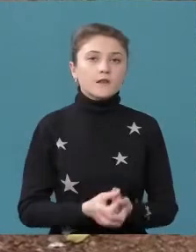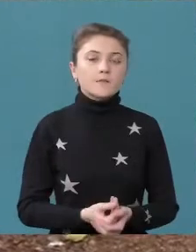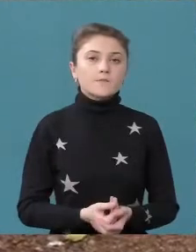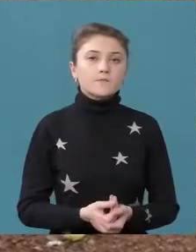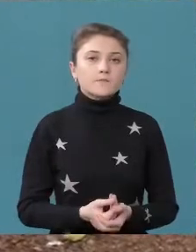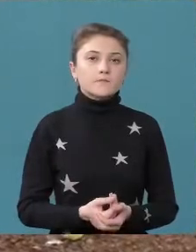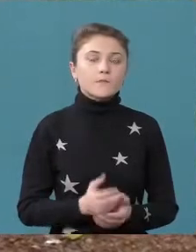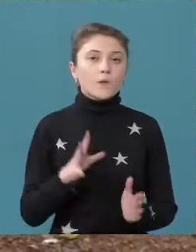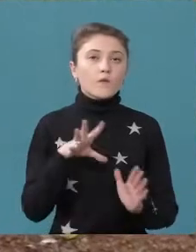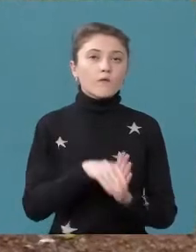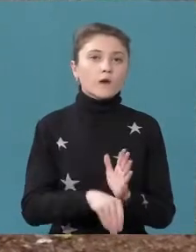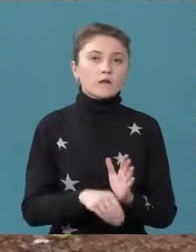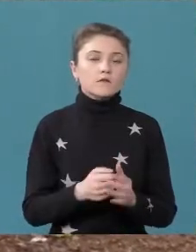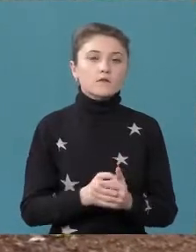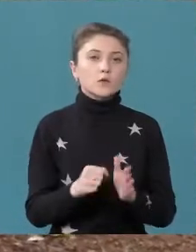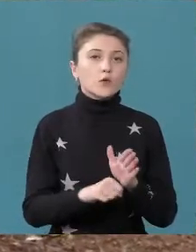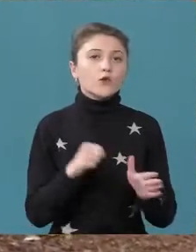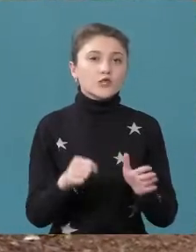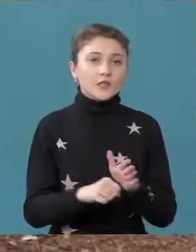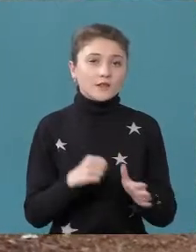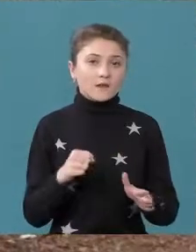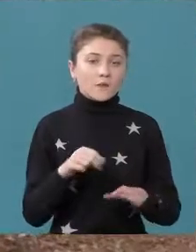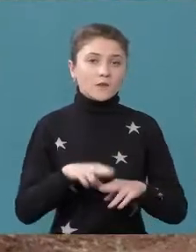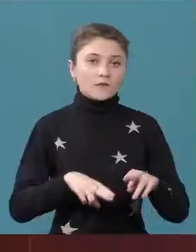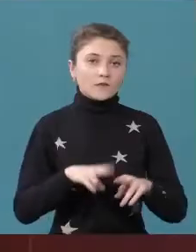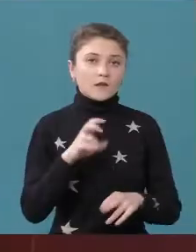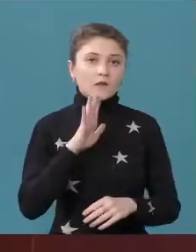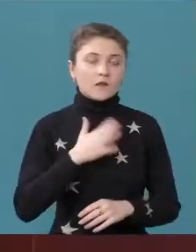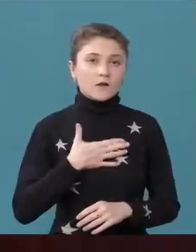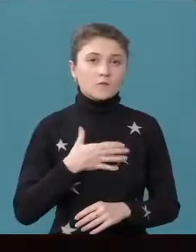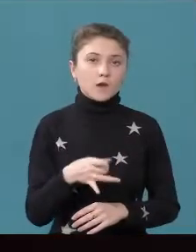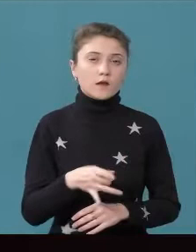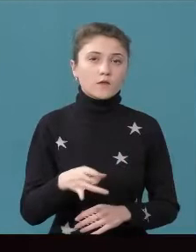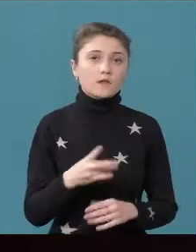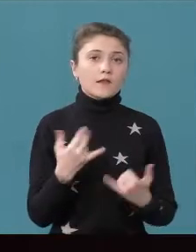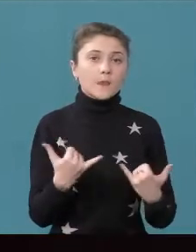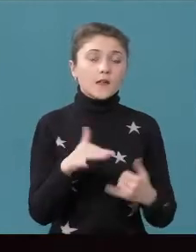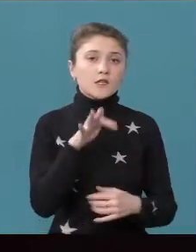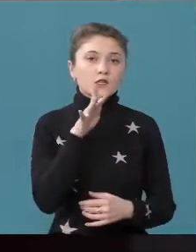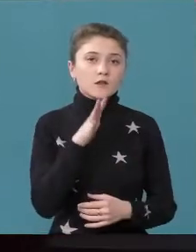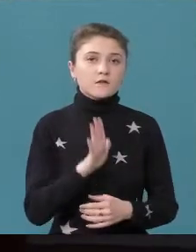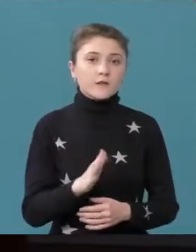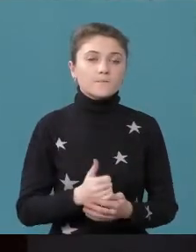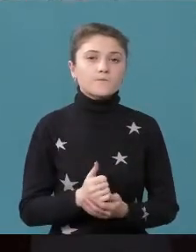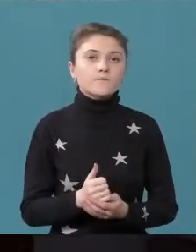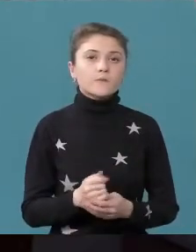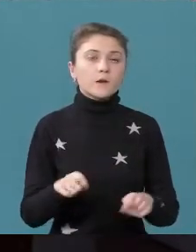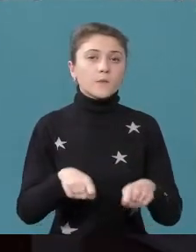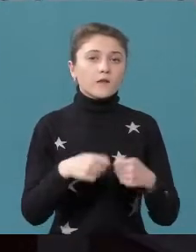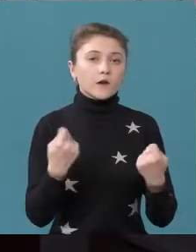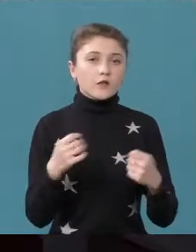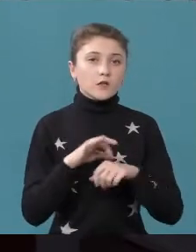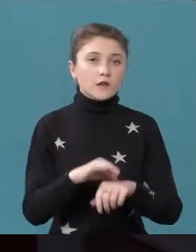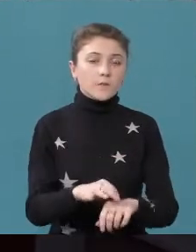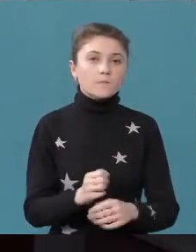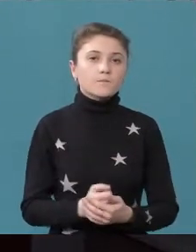провадити злочинне будівництво заправки в нас на мікрорайоні. На даний час в рамках кримінального провадження,